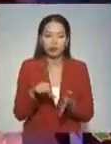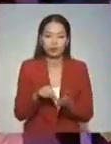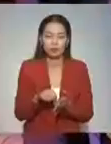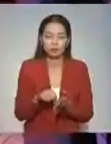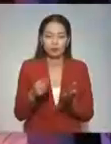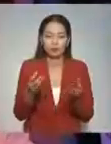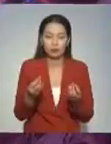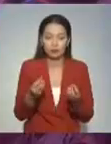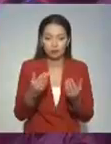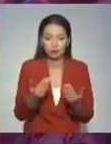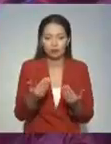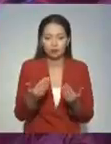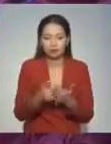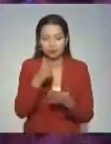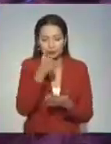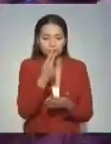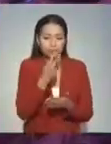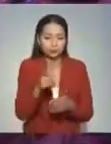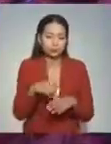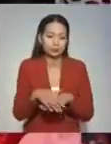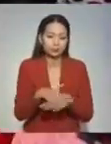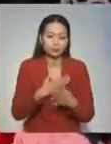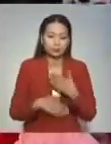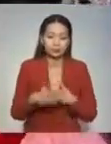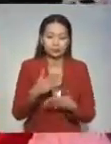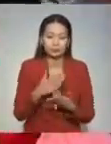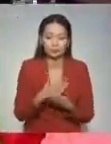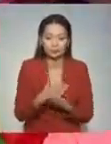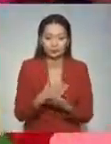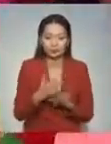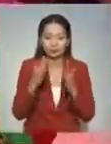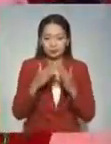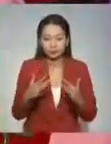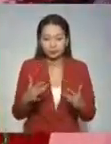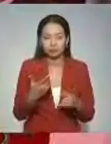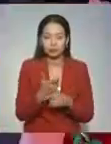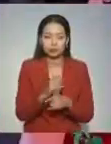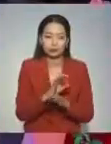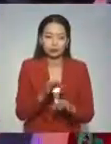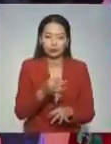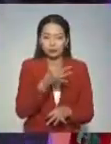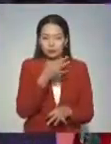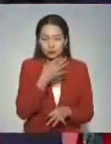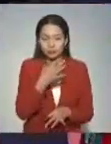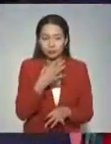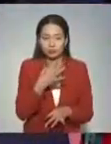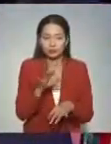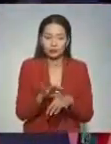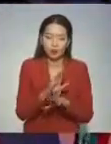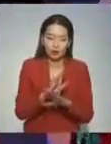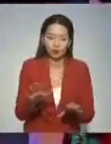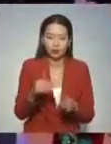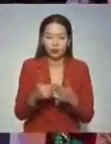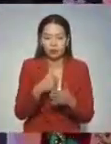Тағы да жұмысын істеген. Маған бұл президент шыршасы өте ұнап жатыр. Ауырмандар осы